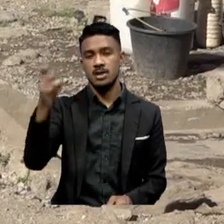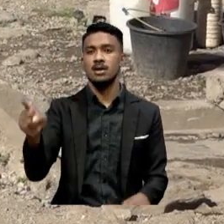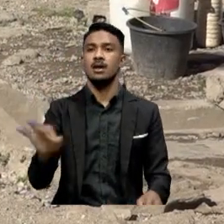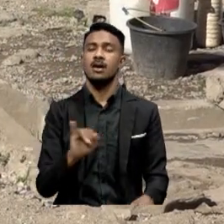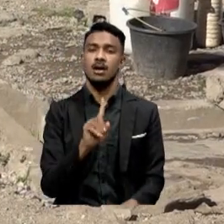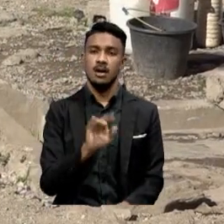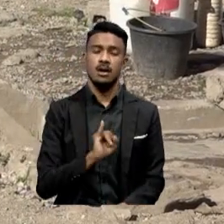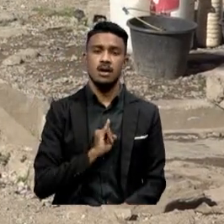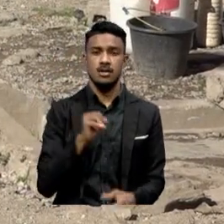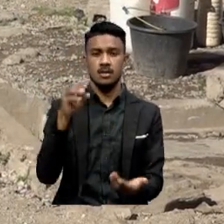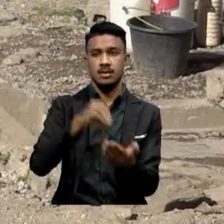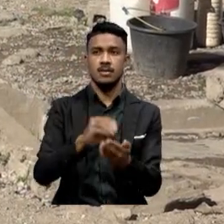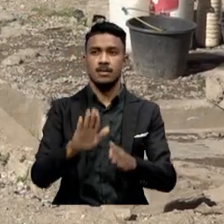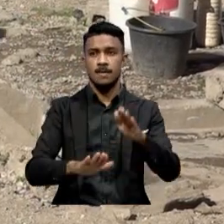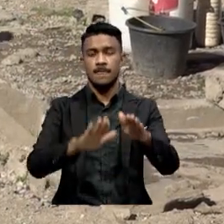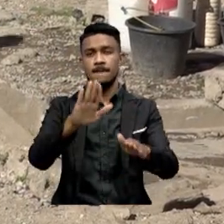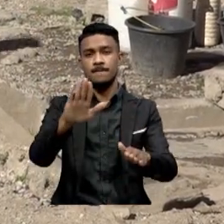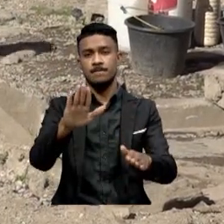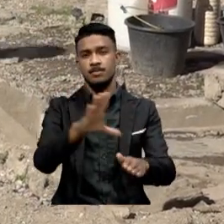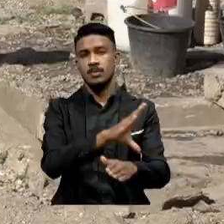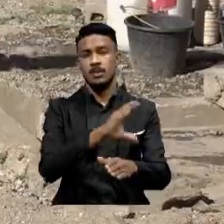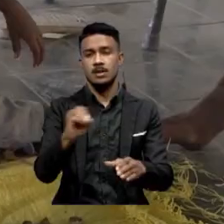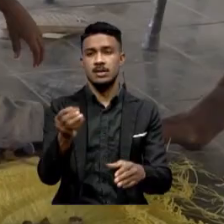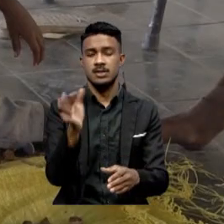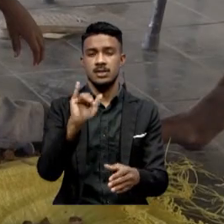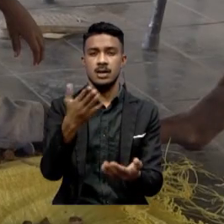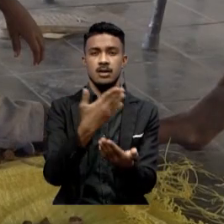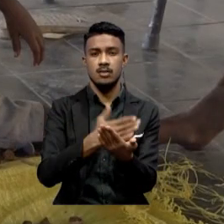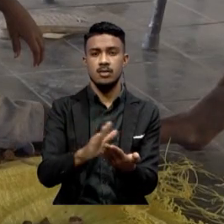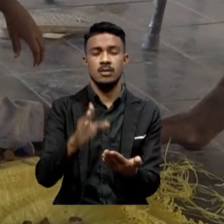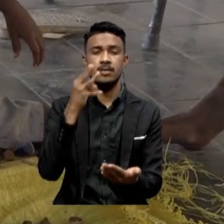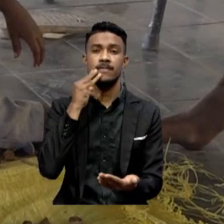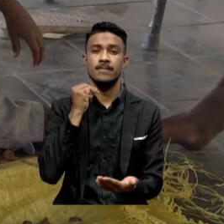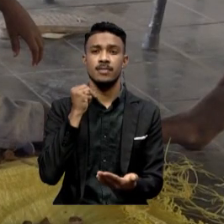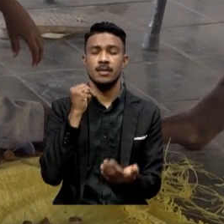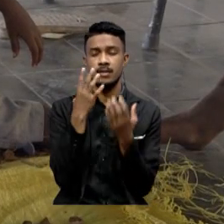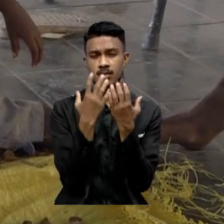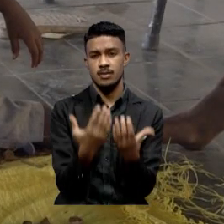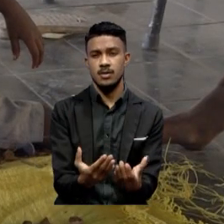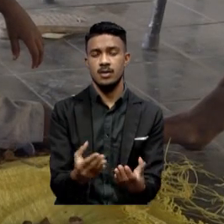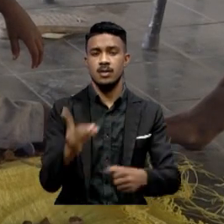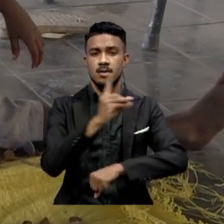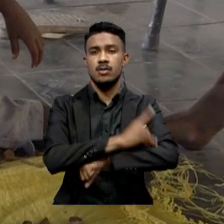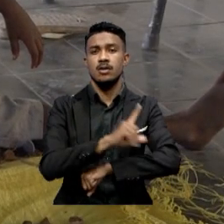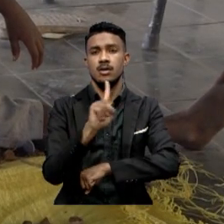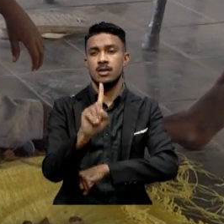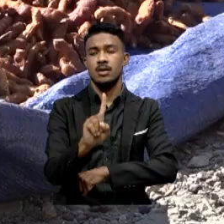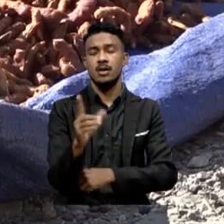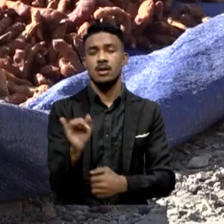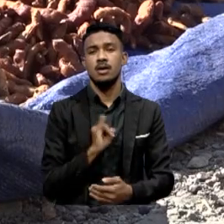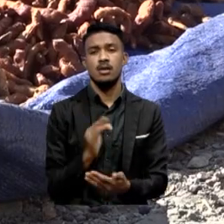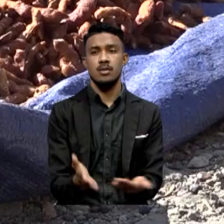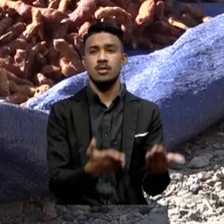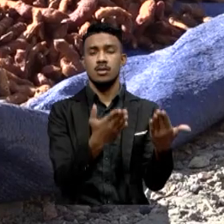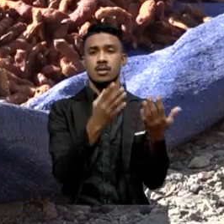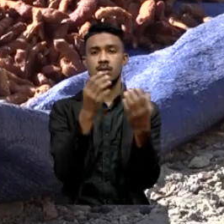ore ta lulu kore la ore sukar ne lori lah ser hola hutu. Ne tora ne belora ne dah hau lori to 20 de.